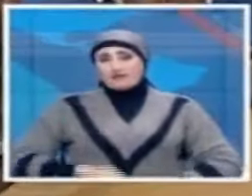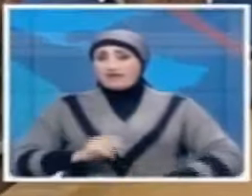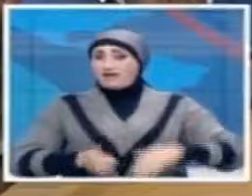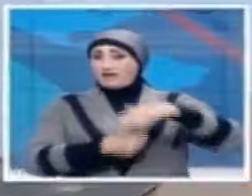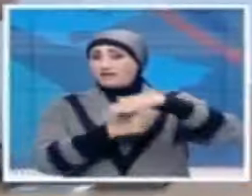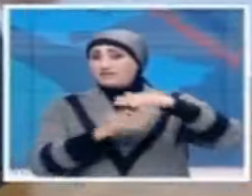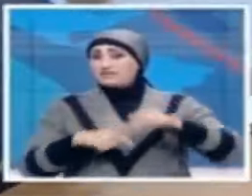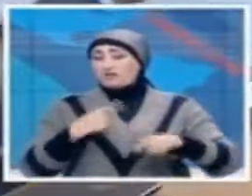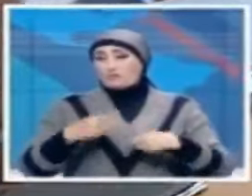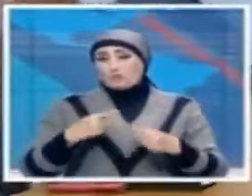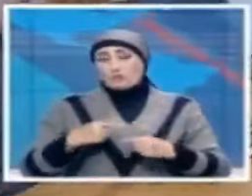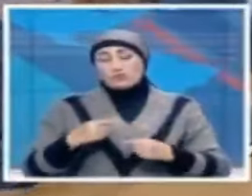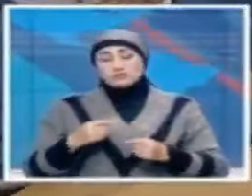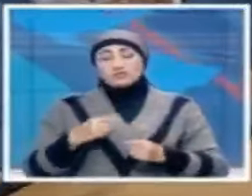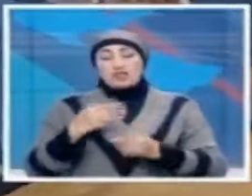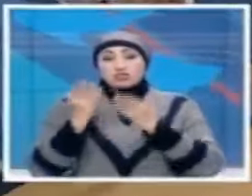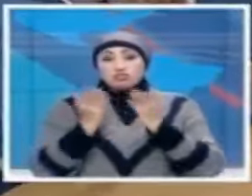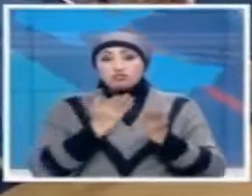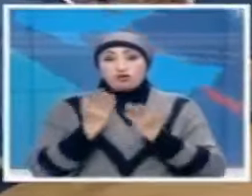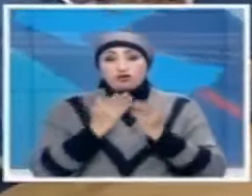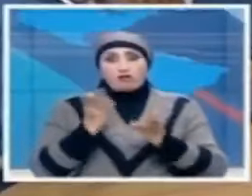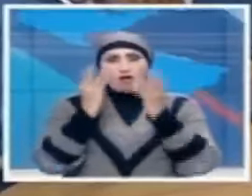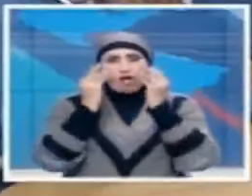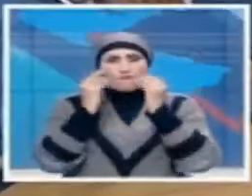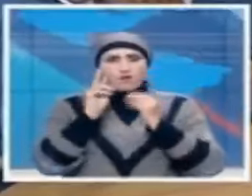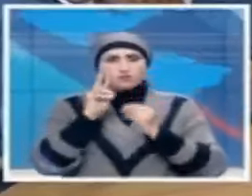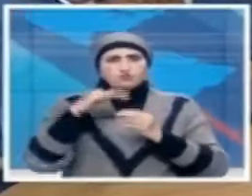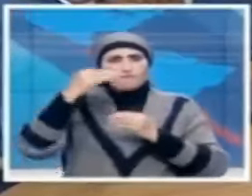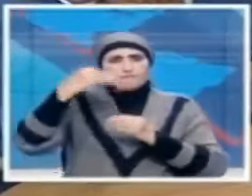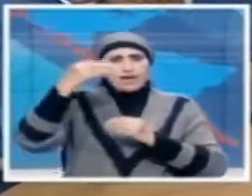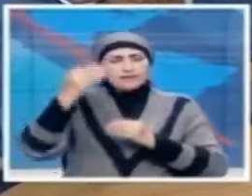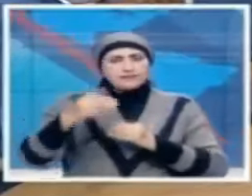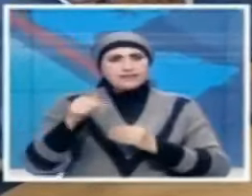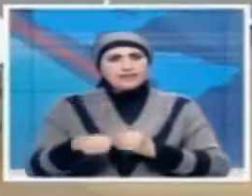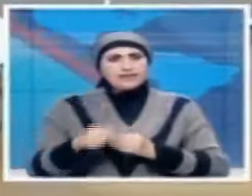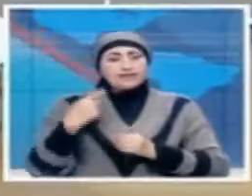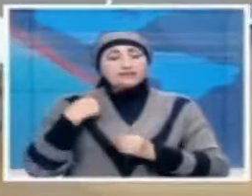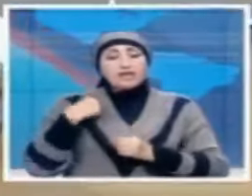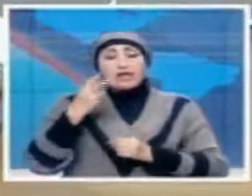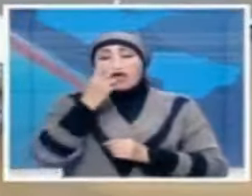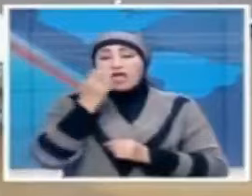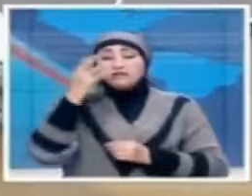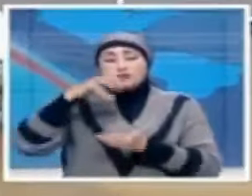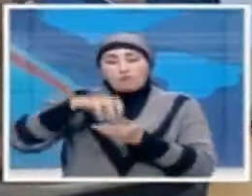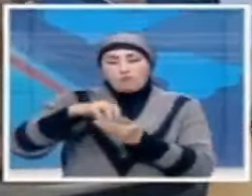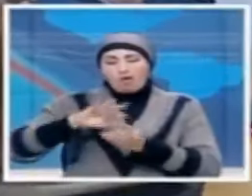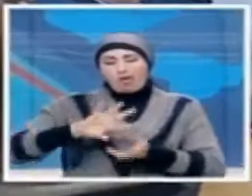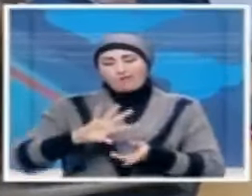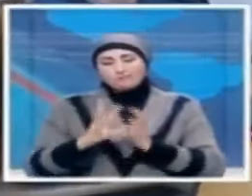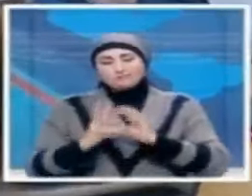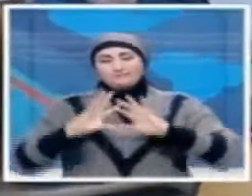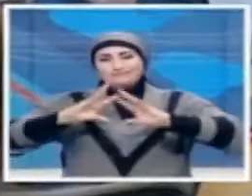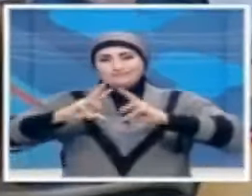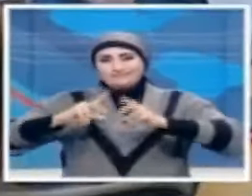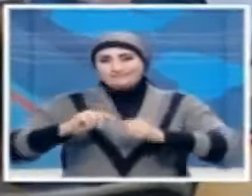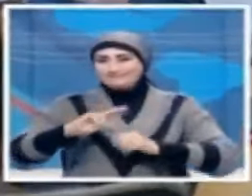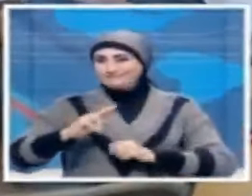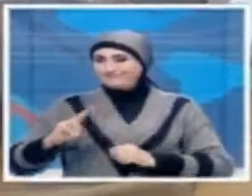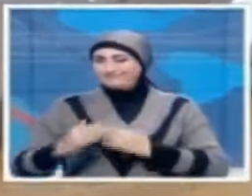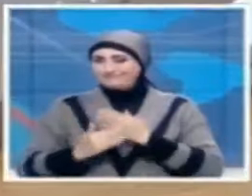الرئيس السيسي وجه بمواصلة الدراسة العلمية للرؤى والخطط المطروحة لتطوير القاهرة التاريخية.